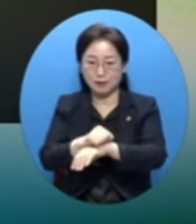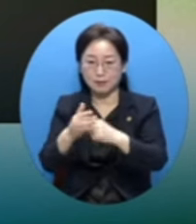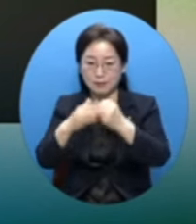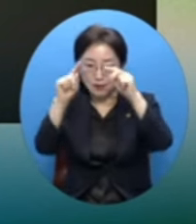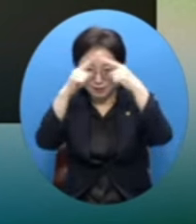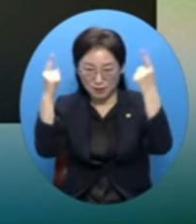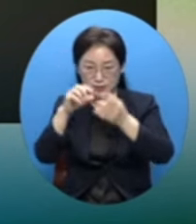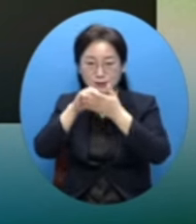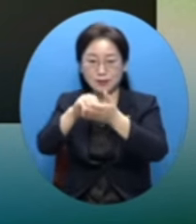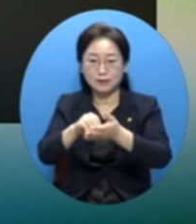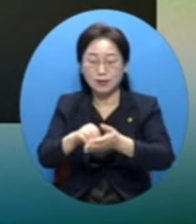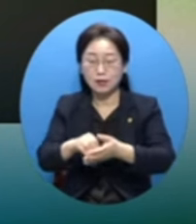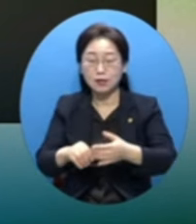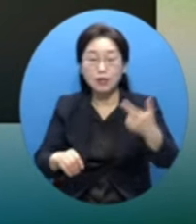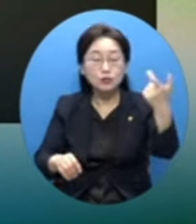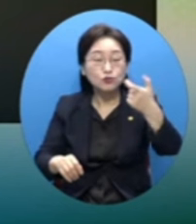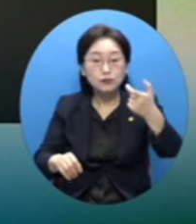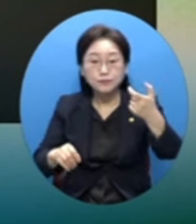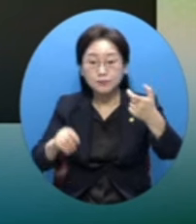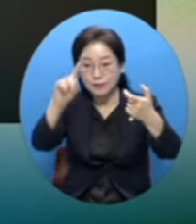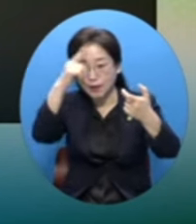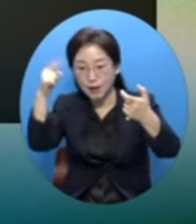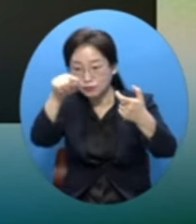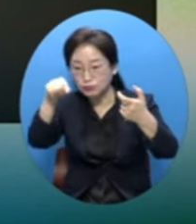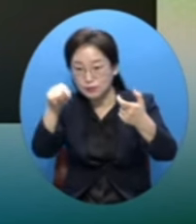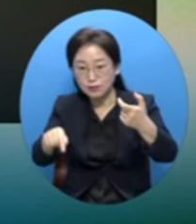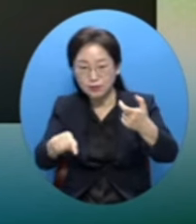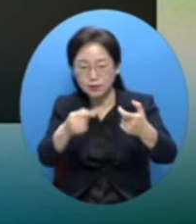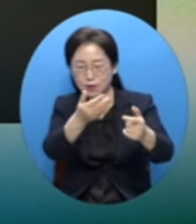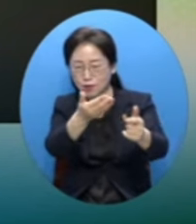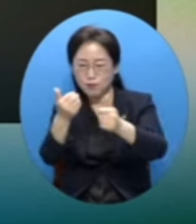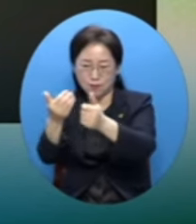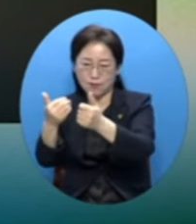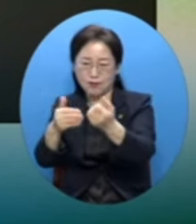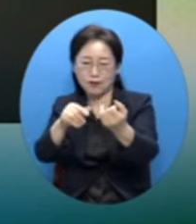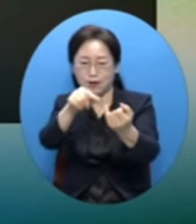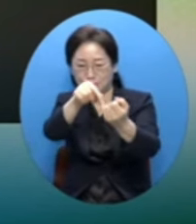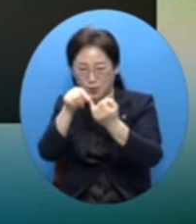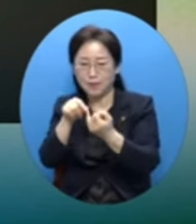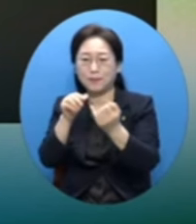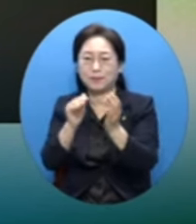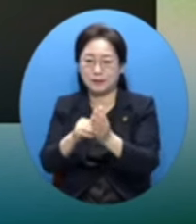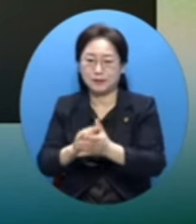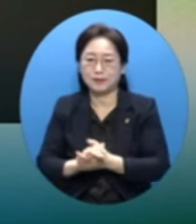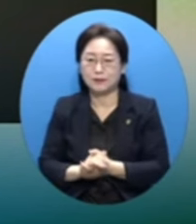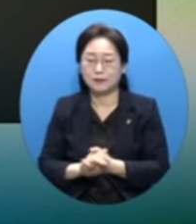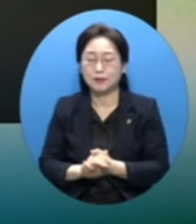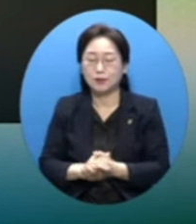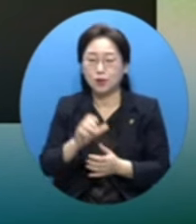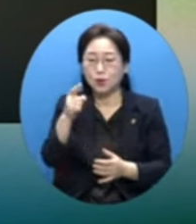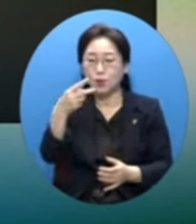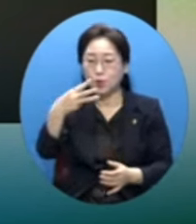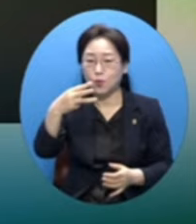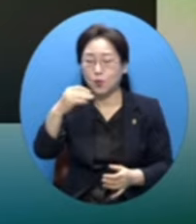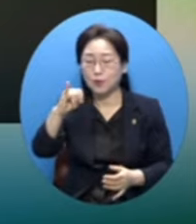때 미국의 60개 대학교에서 그에게 스카우트 제의가 왔습니다. 그리고 오레곤에 있는 대학교를